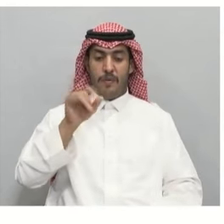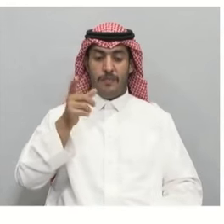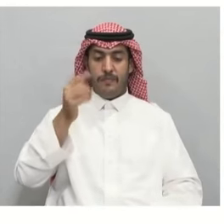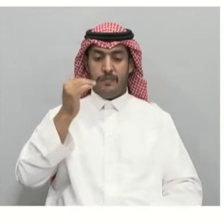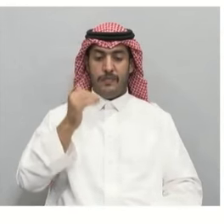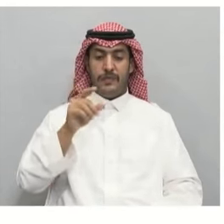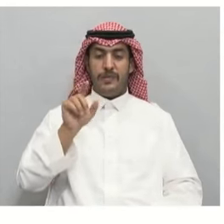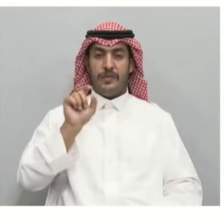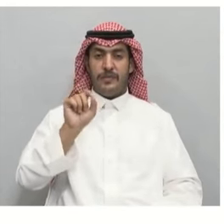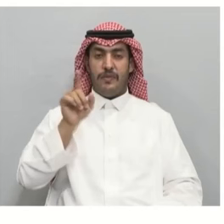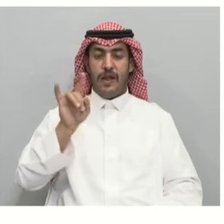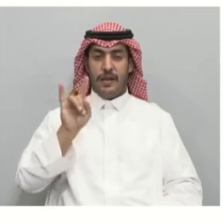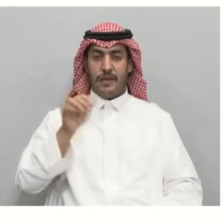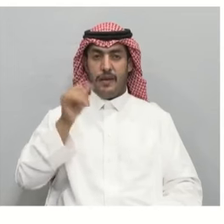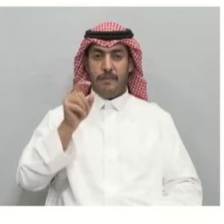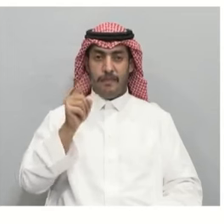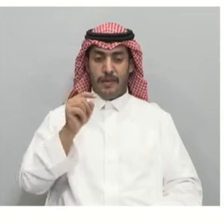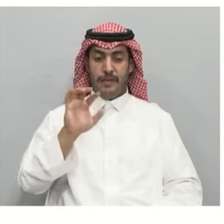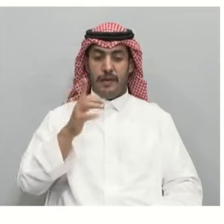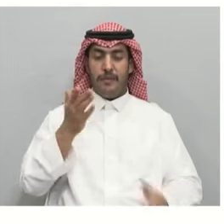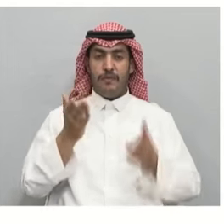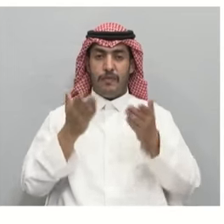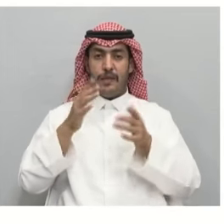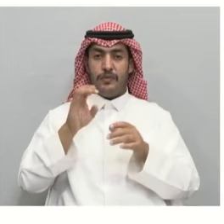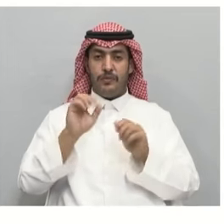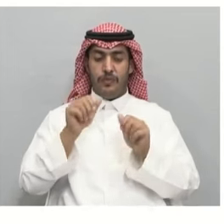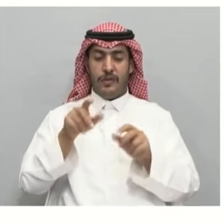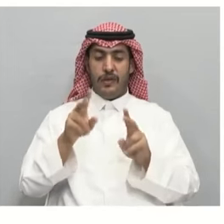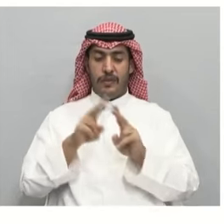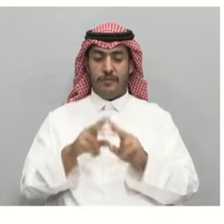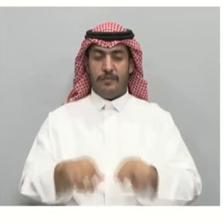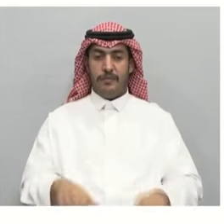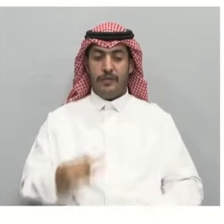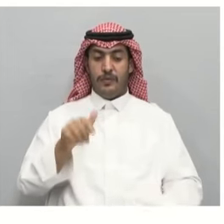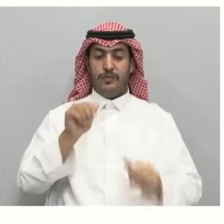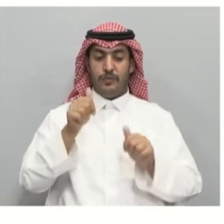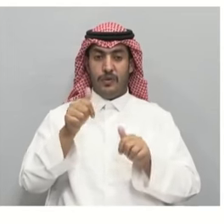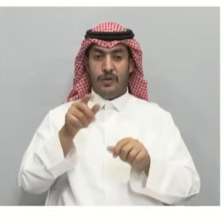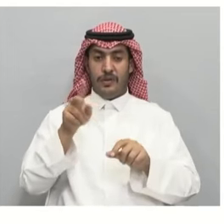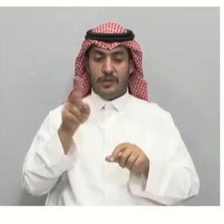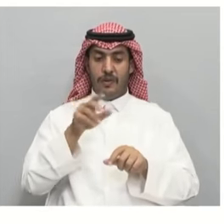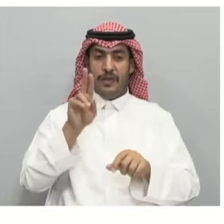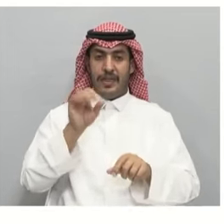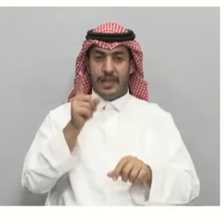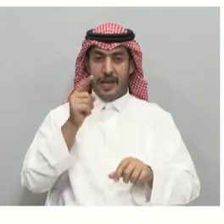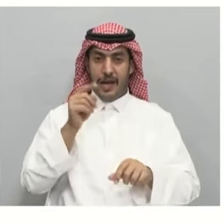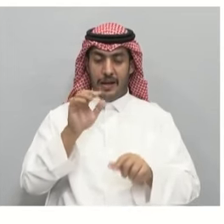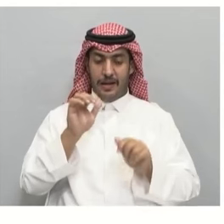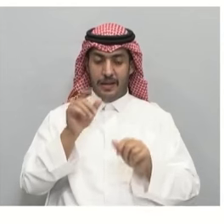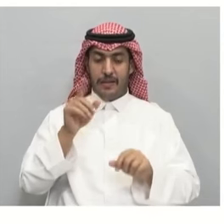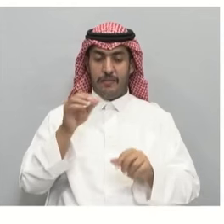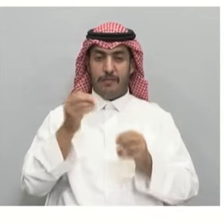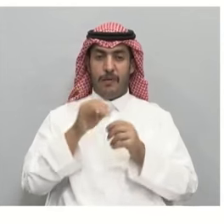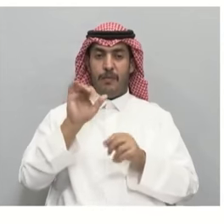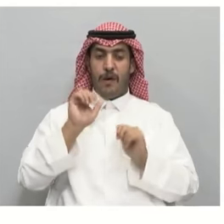التيار 0.10 امبير فما مقدار الجهد مثل ما عرفنا انه الجهد يساوي التيار في